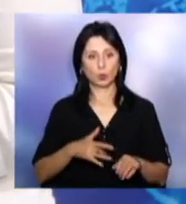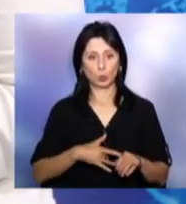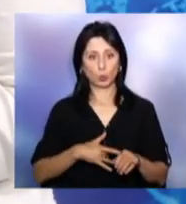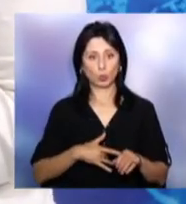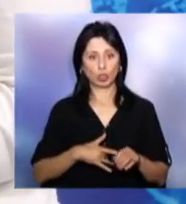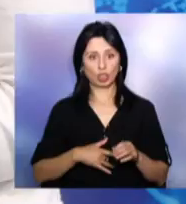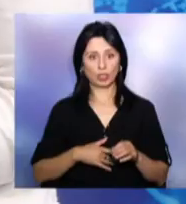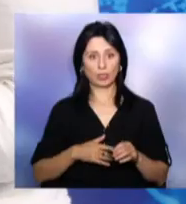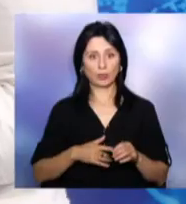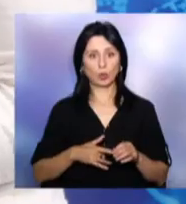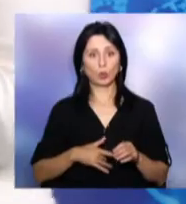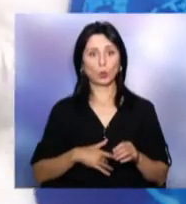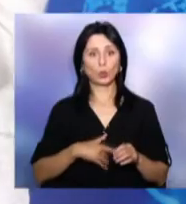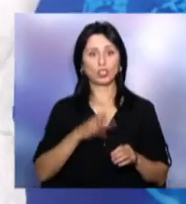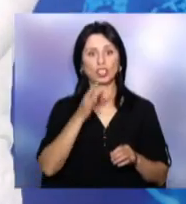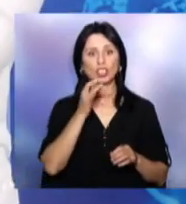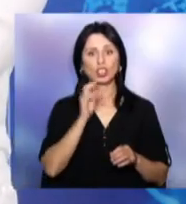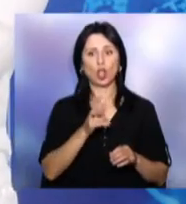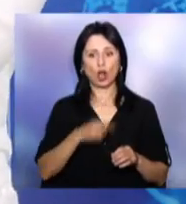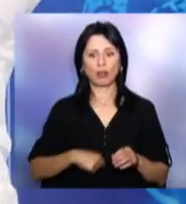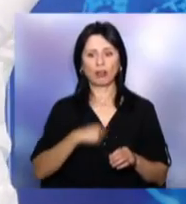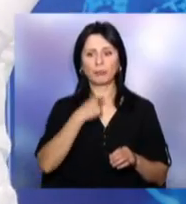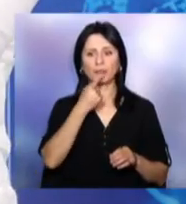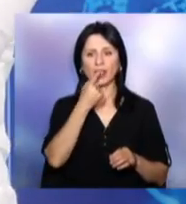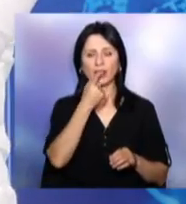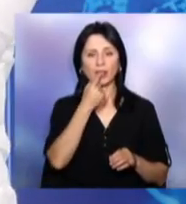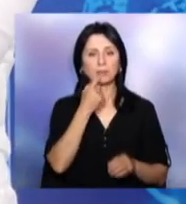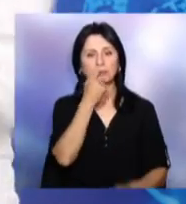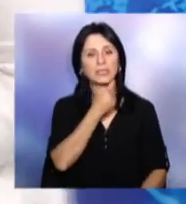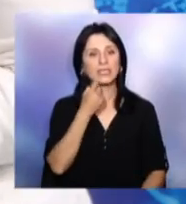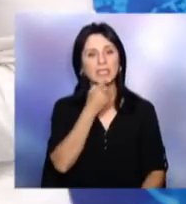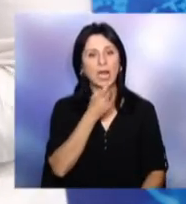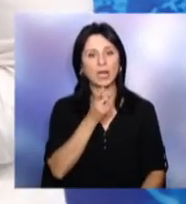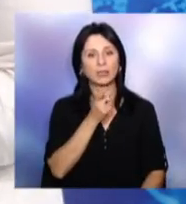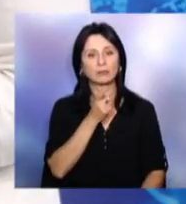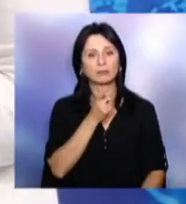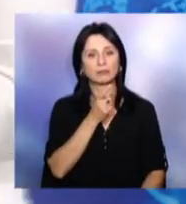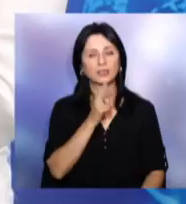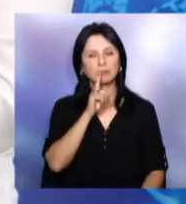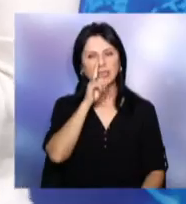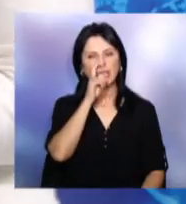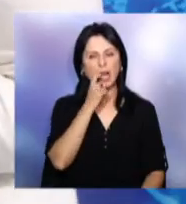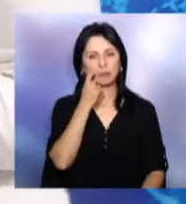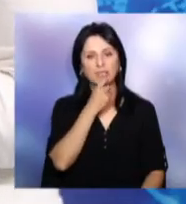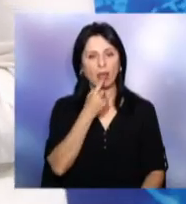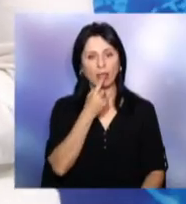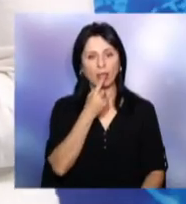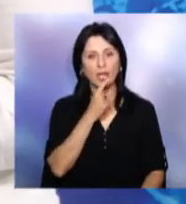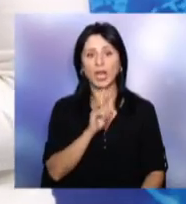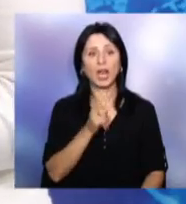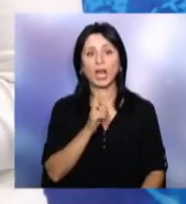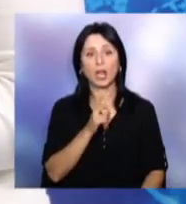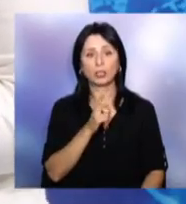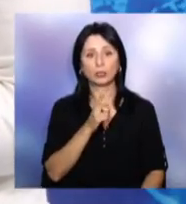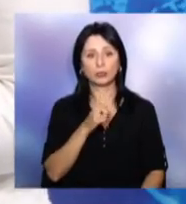კუჭიდან ამოვიდეს კუჭის წვენი და პირში ვიგრძნოთ მწარე გემო. მომჟავო, მომწარო. მომჟავო, მომწარო.